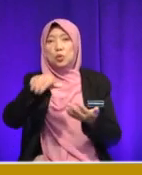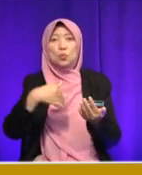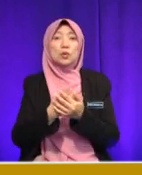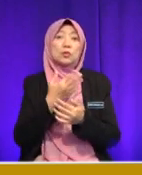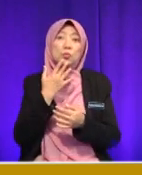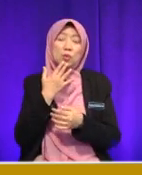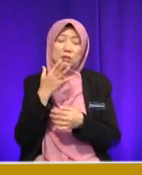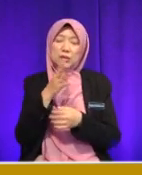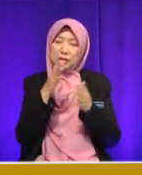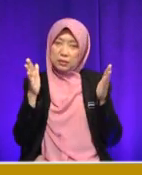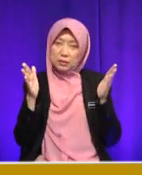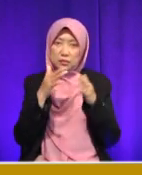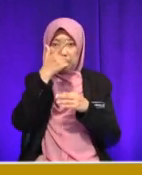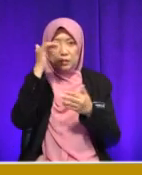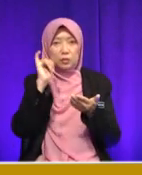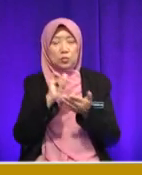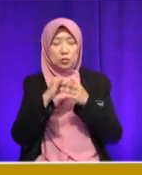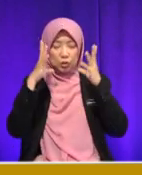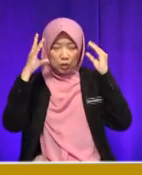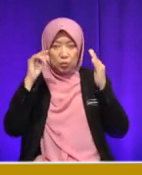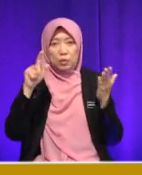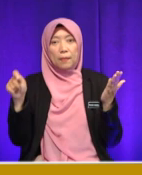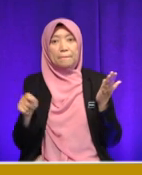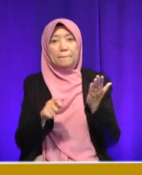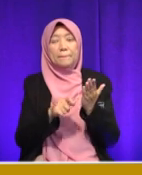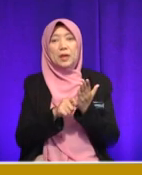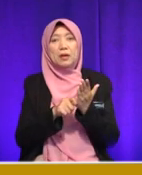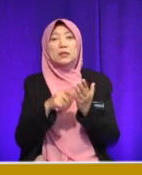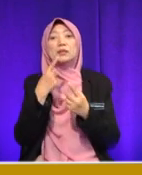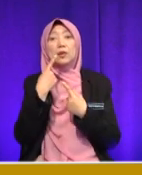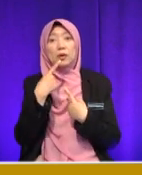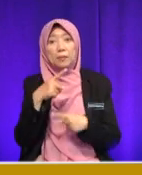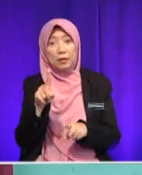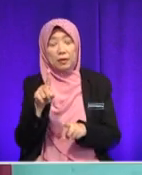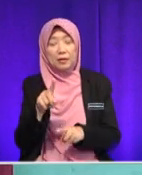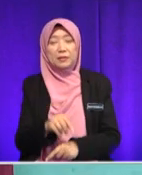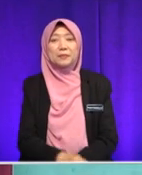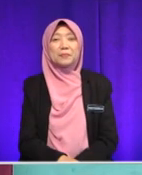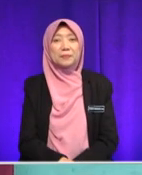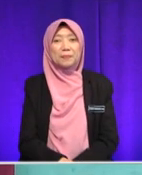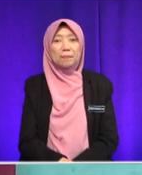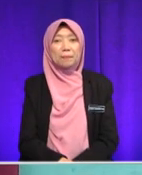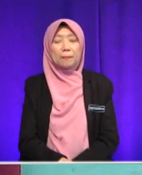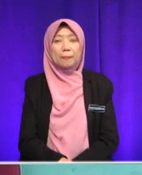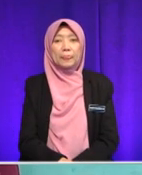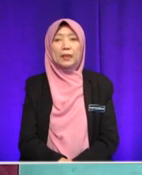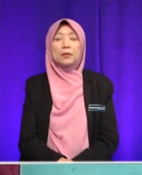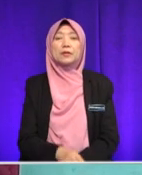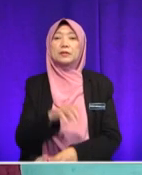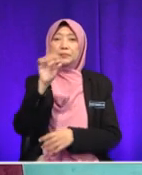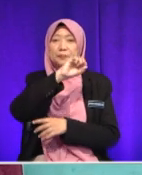sebab itulah cikgu kena tambah jawapannya seperti kawan anda. Boleh eh? Okey, baik. Kita ke soalan yang